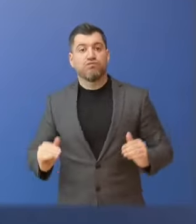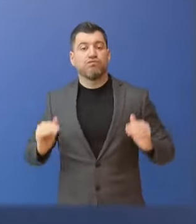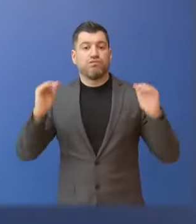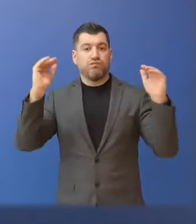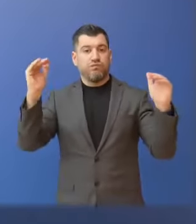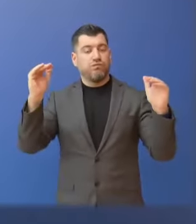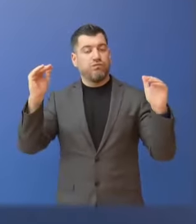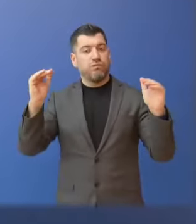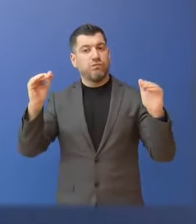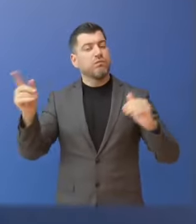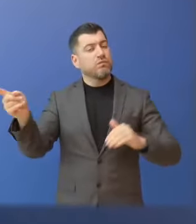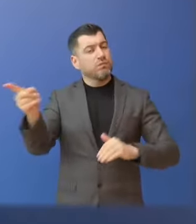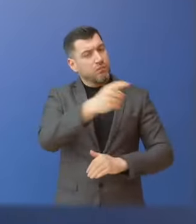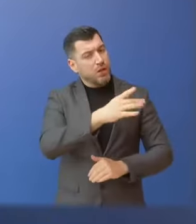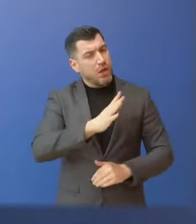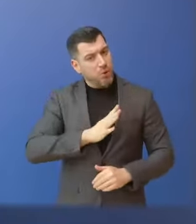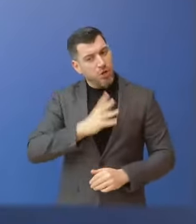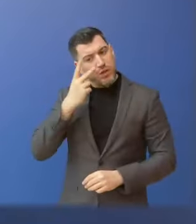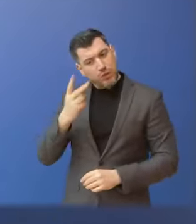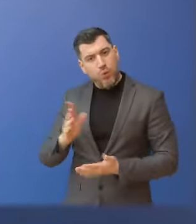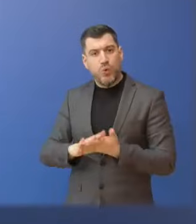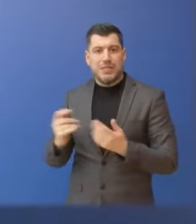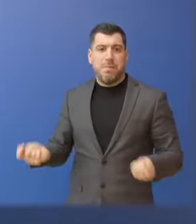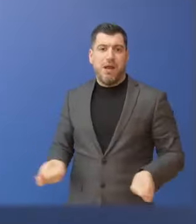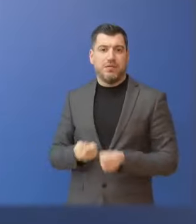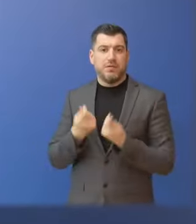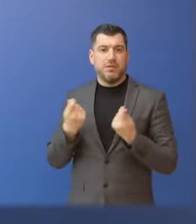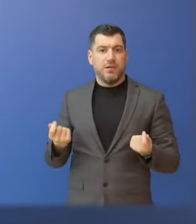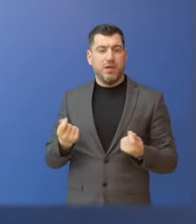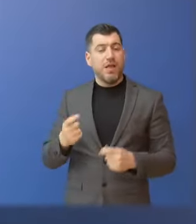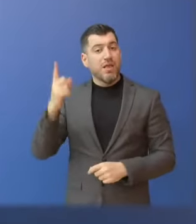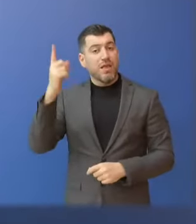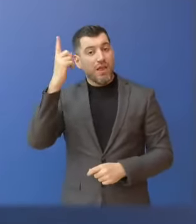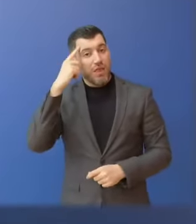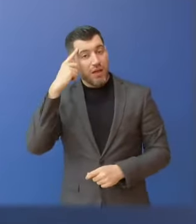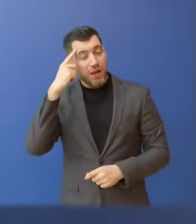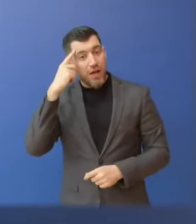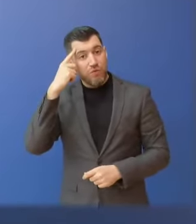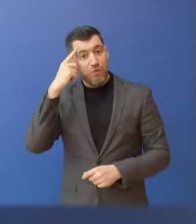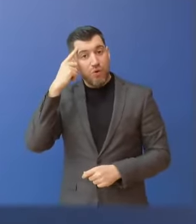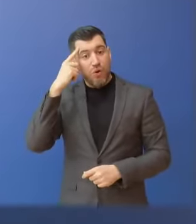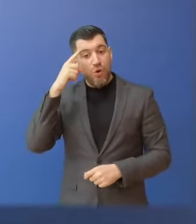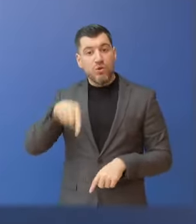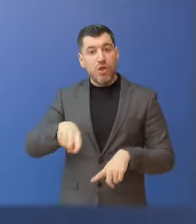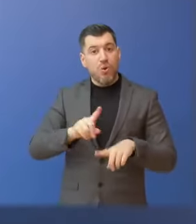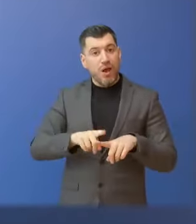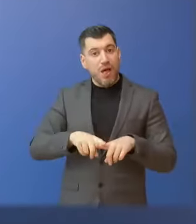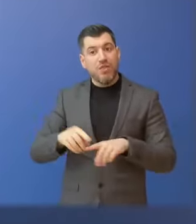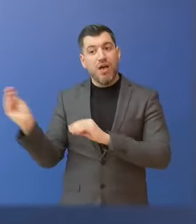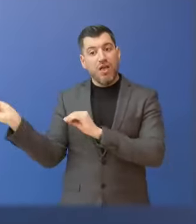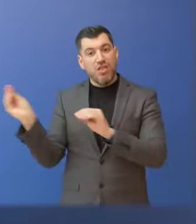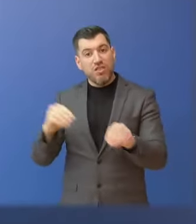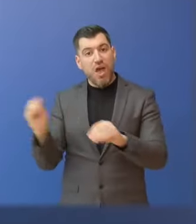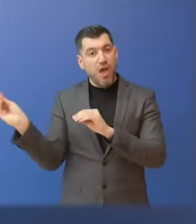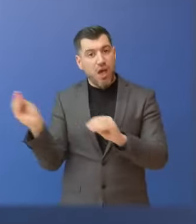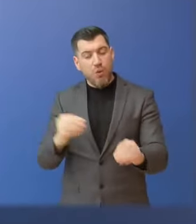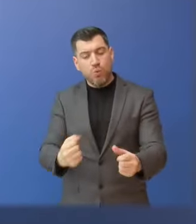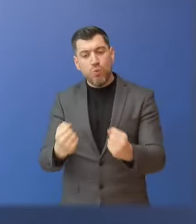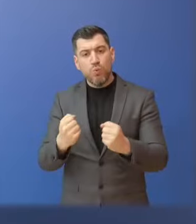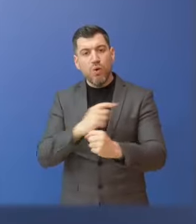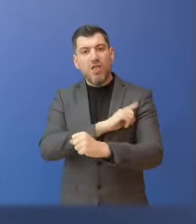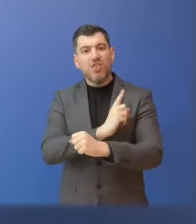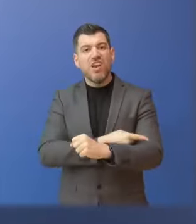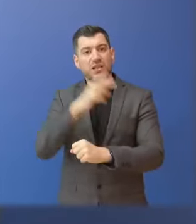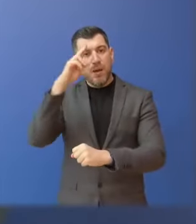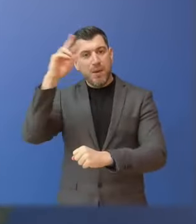δούνε στην πράξη ου συμπολίτες μας για να καταλάβουν ότι ίσα-ίσα και θα έχουμε δυνατά ιδρύματα με πολύ αυστηρό έλεγχο